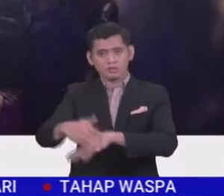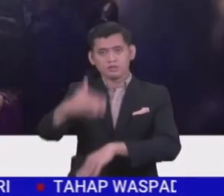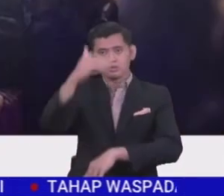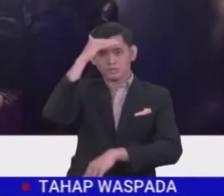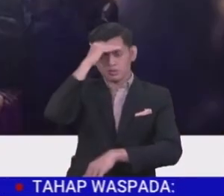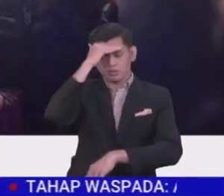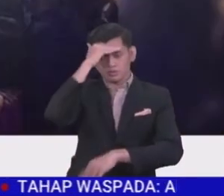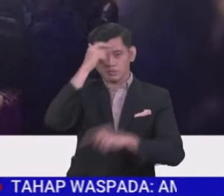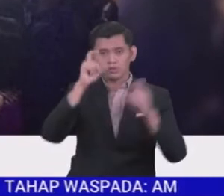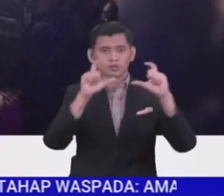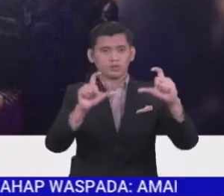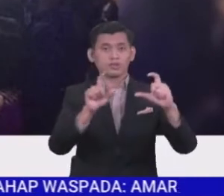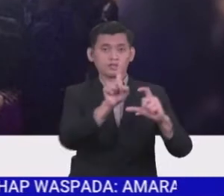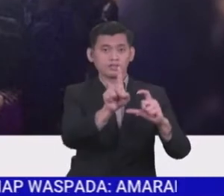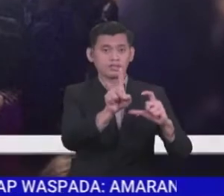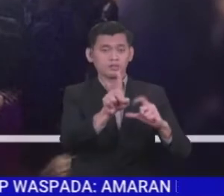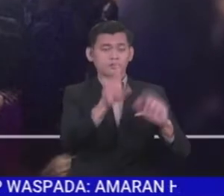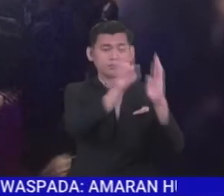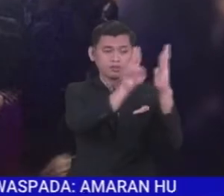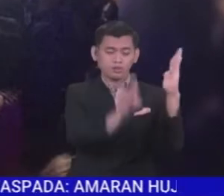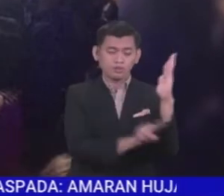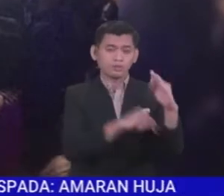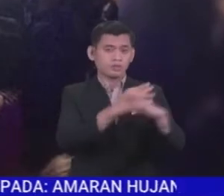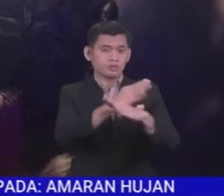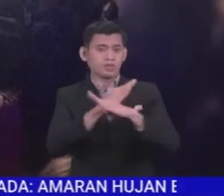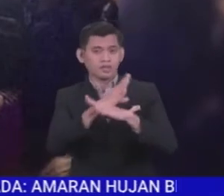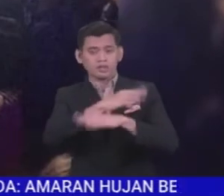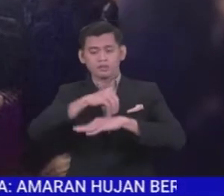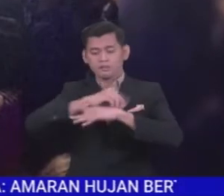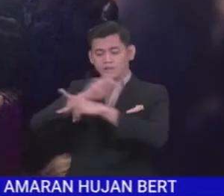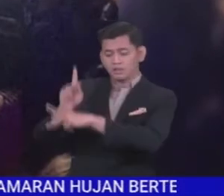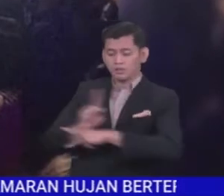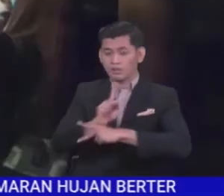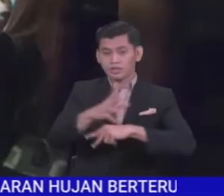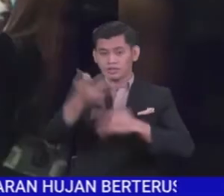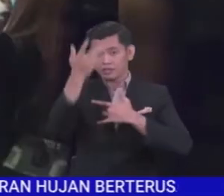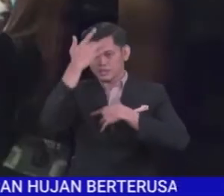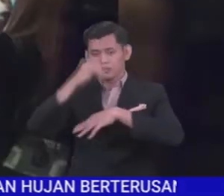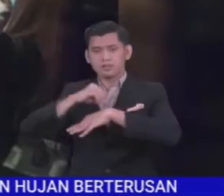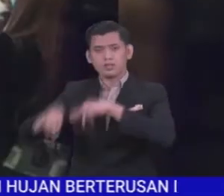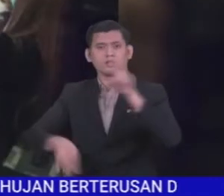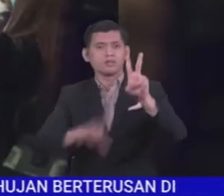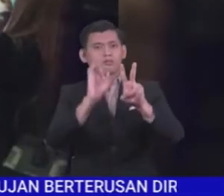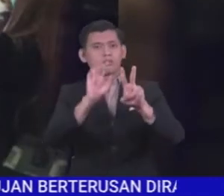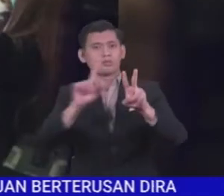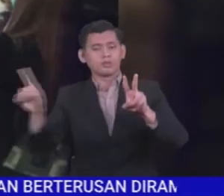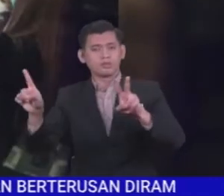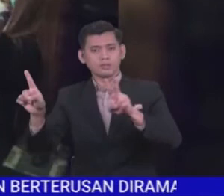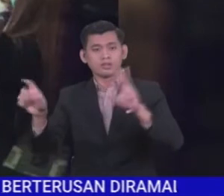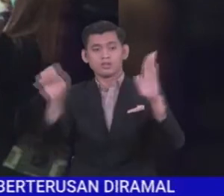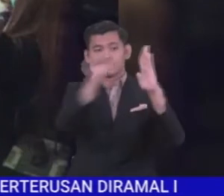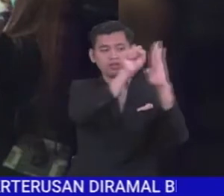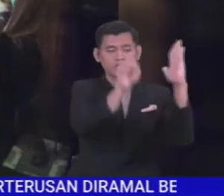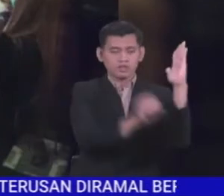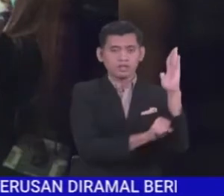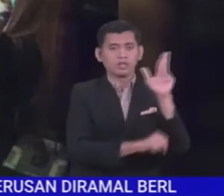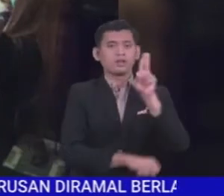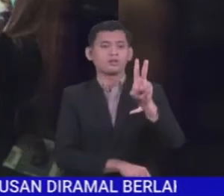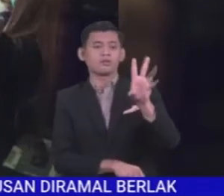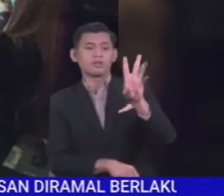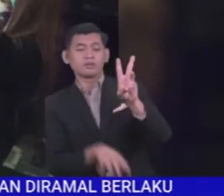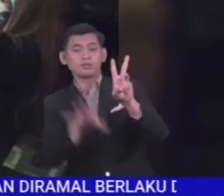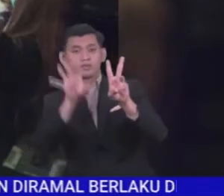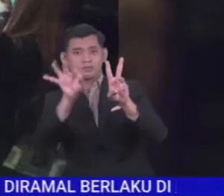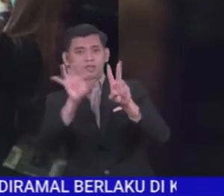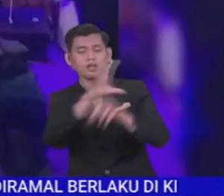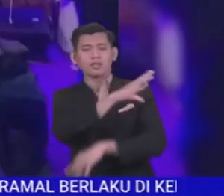17 kurungan satu peraturan-peraturan pencegahan dan pengawalan penyakit-penyakit 2021 saisen 269 kanun keseksaan